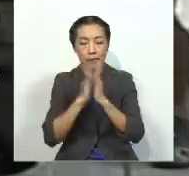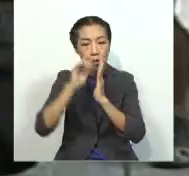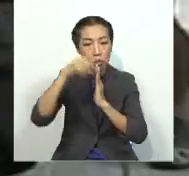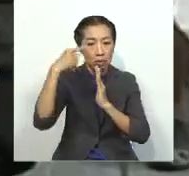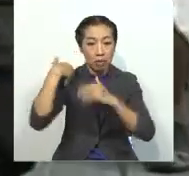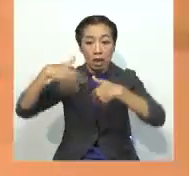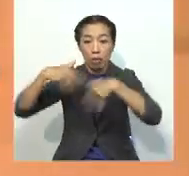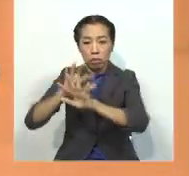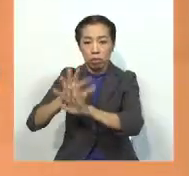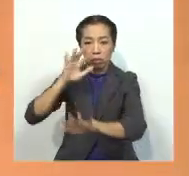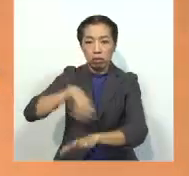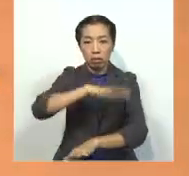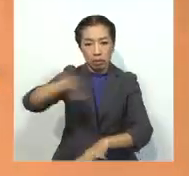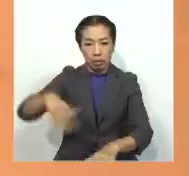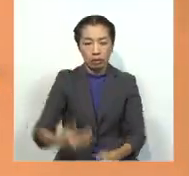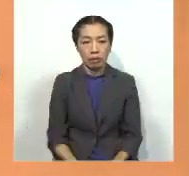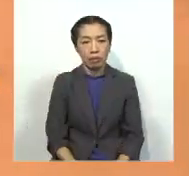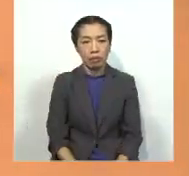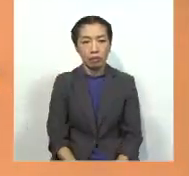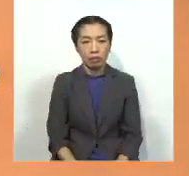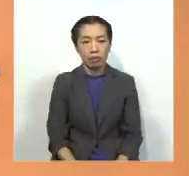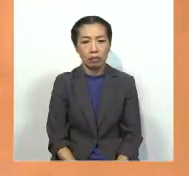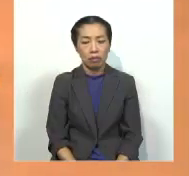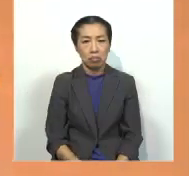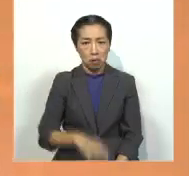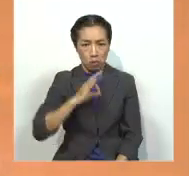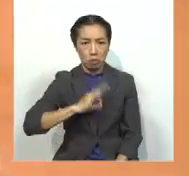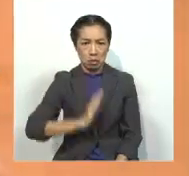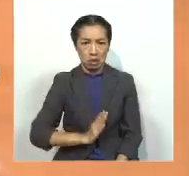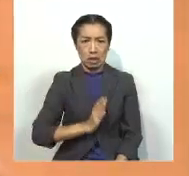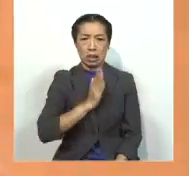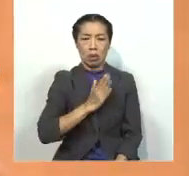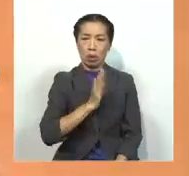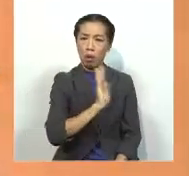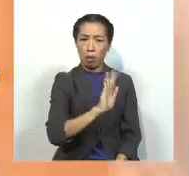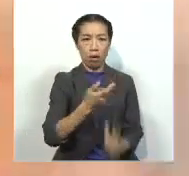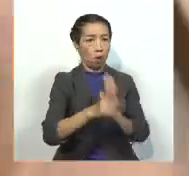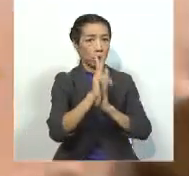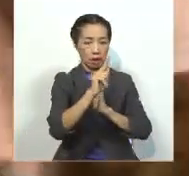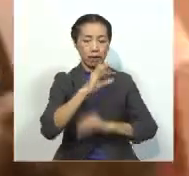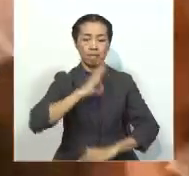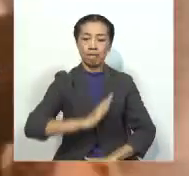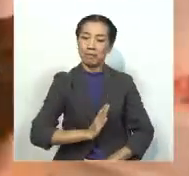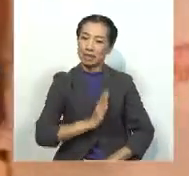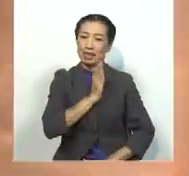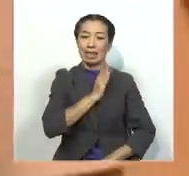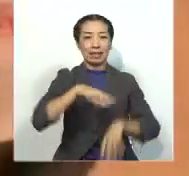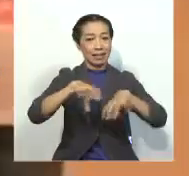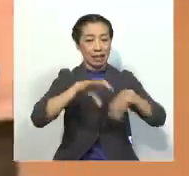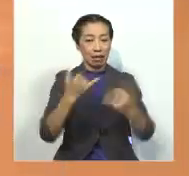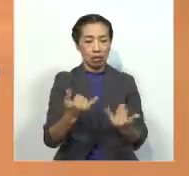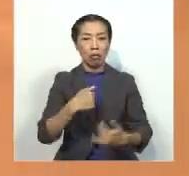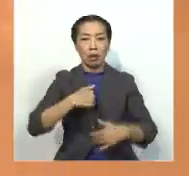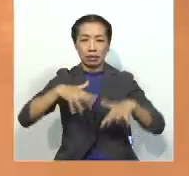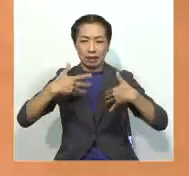คูณรายหนึ่งบอกว่า แล้วมันแบบว่ามันเป็นเกียรติอย่างจังหวัดของขอนแก่นมากที่สุดเลยค่ะแล้วเราก็ดีใ